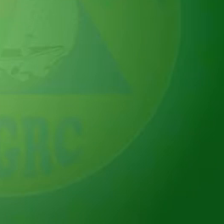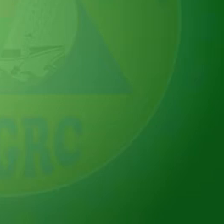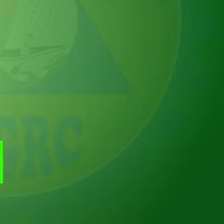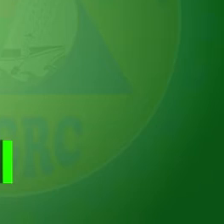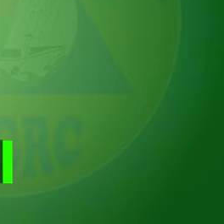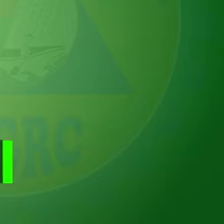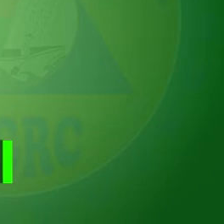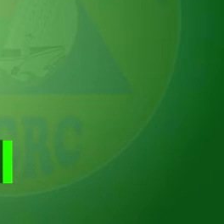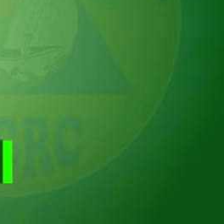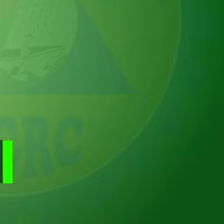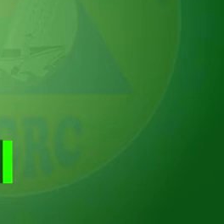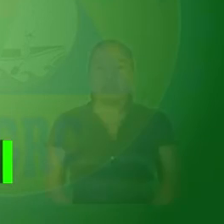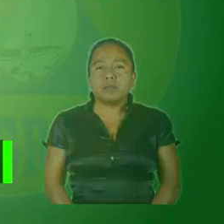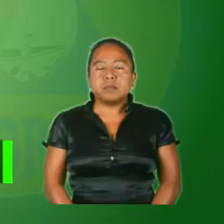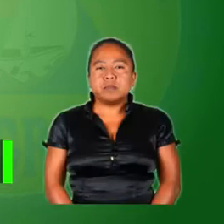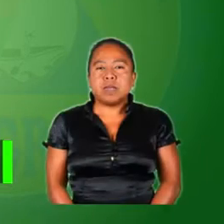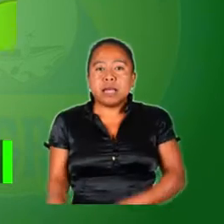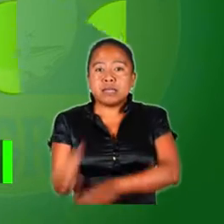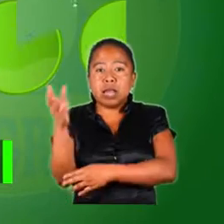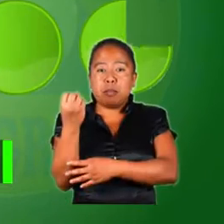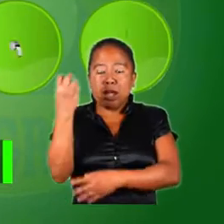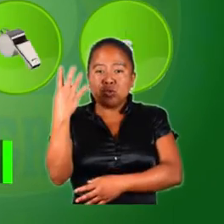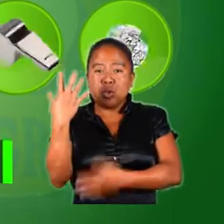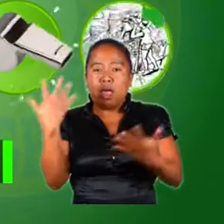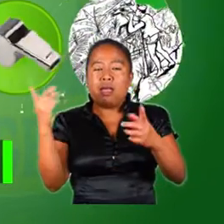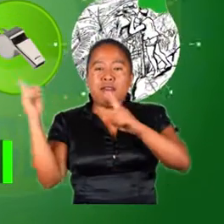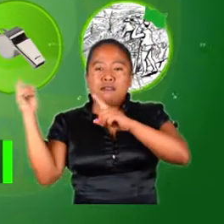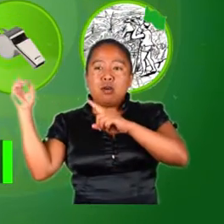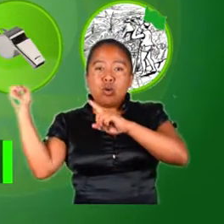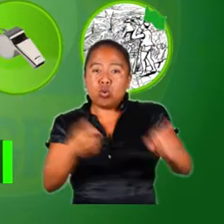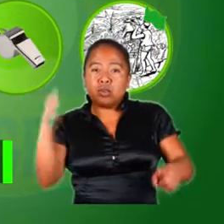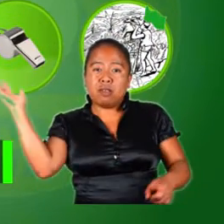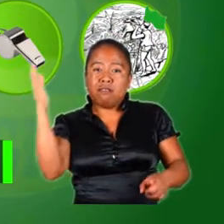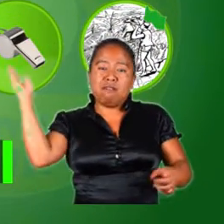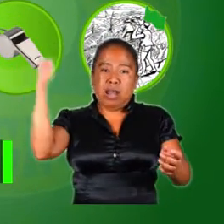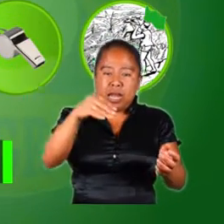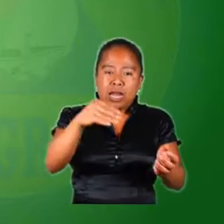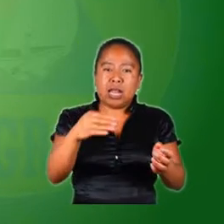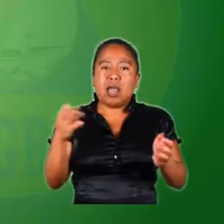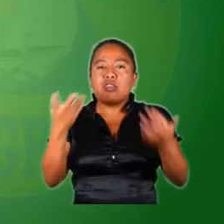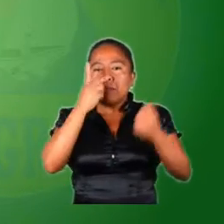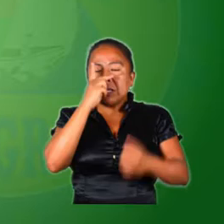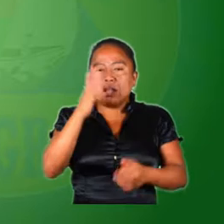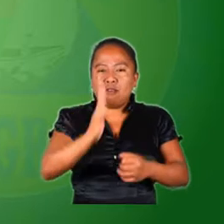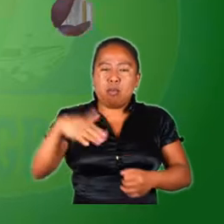Saina maitso na filazana loza fanairana. Arao tsy tapaka ny vaovao.